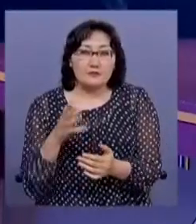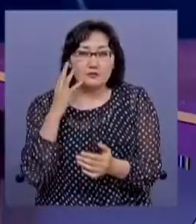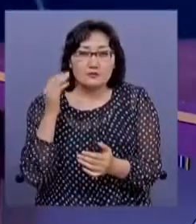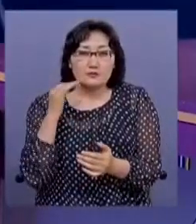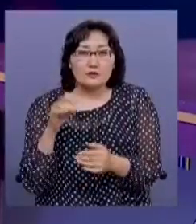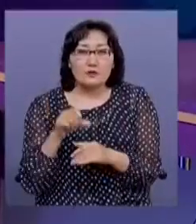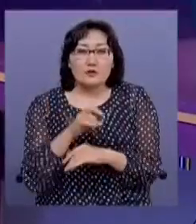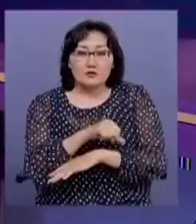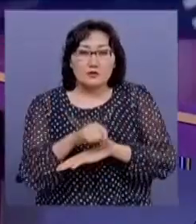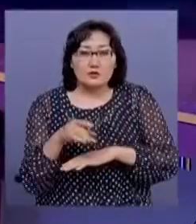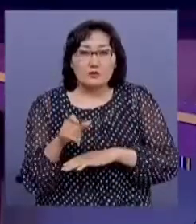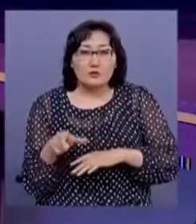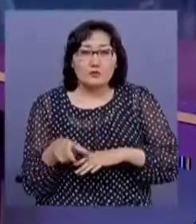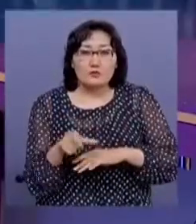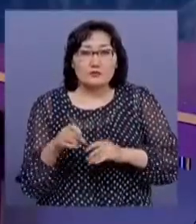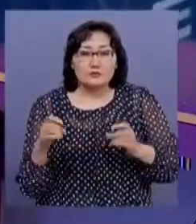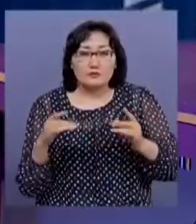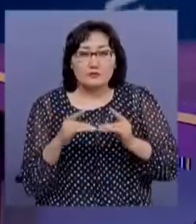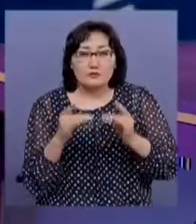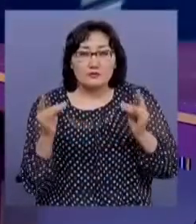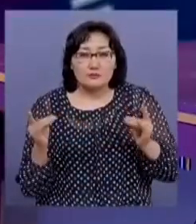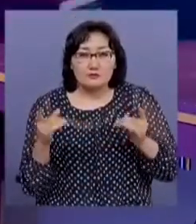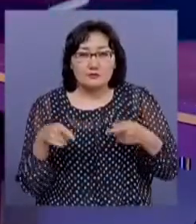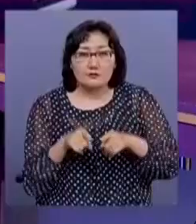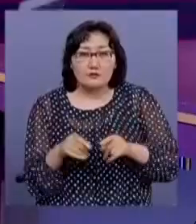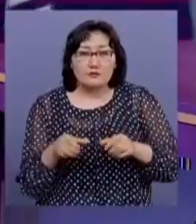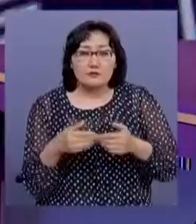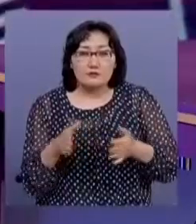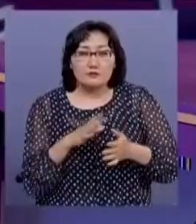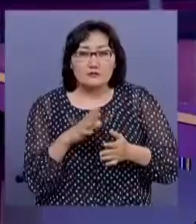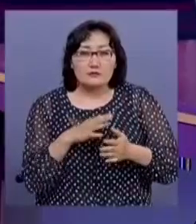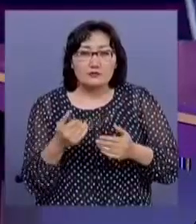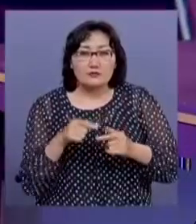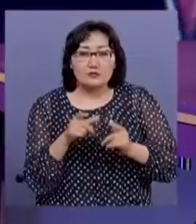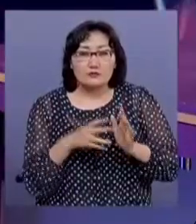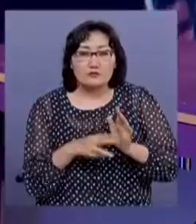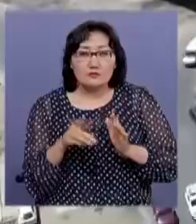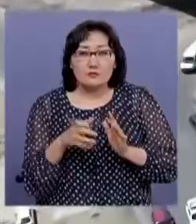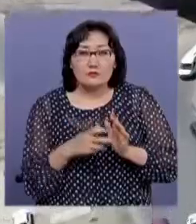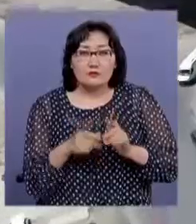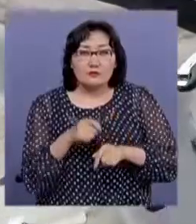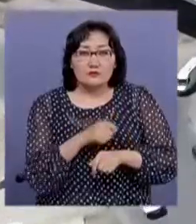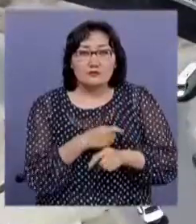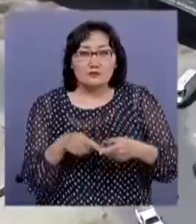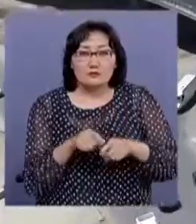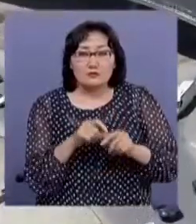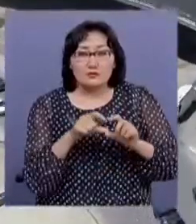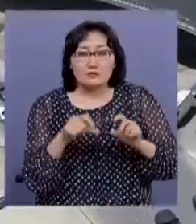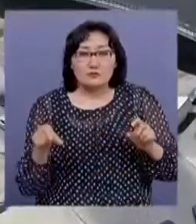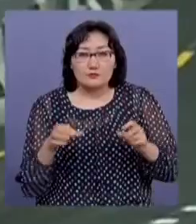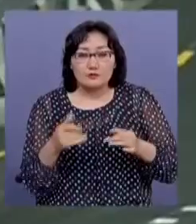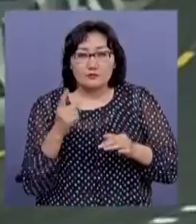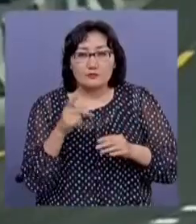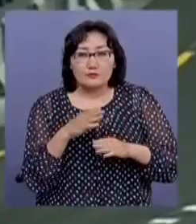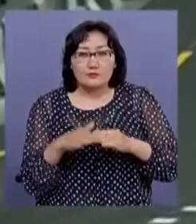Алматыдағы Рысқұлов пен Құлжа автожолының қиылысындағы жолайрық пайдалануға берілді. Ұзындығы 857 метрге созылатын эстакаданың бүгін